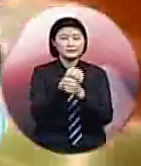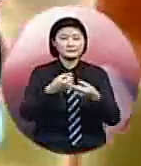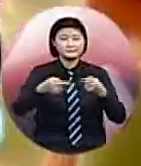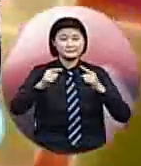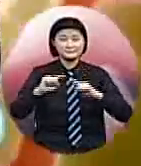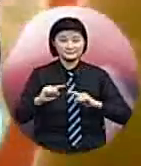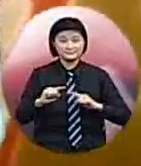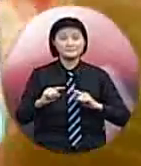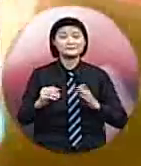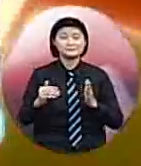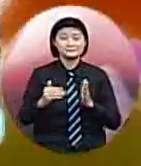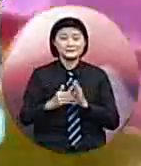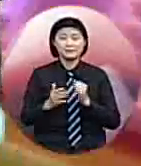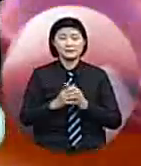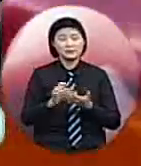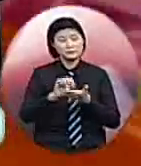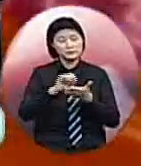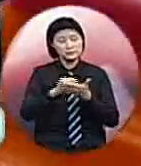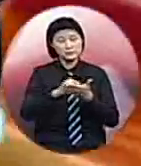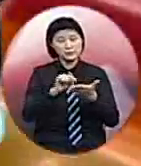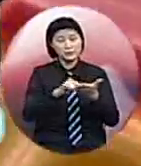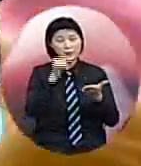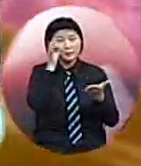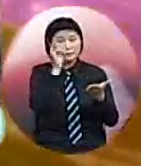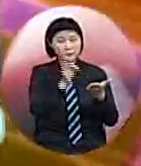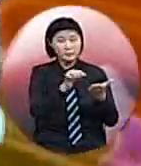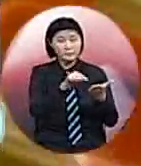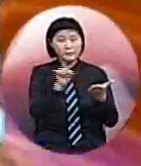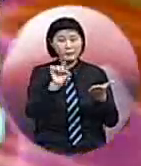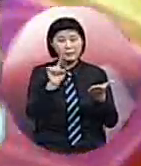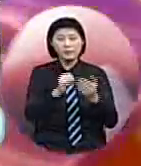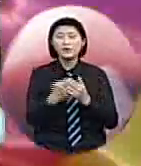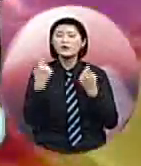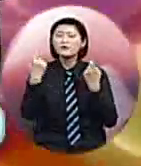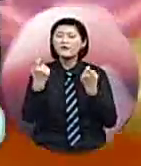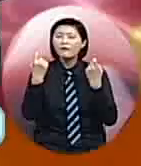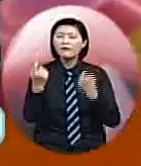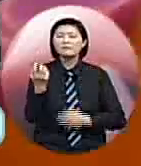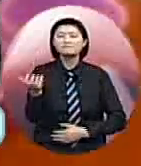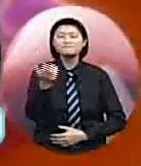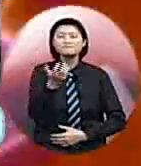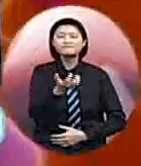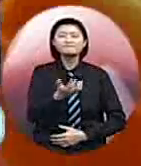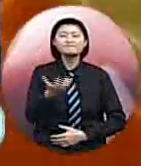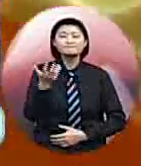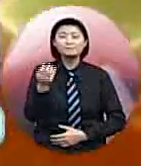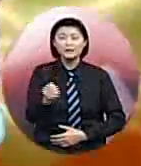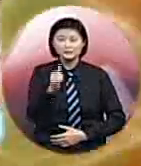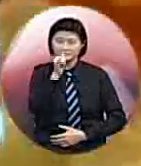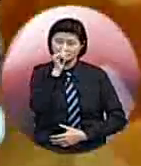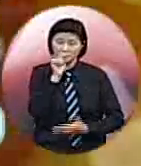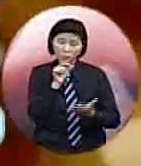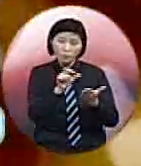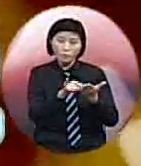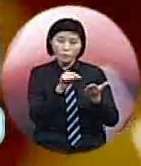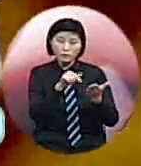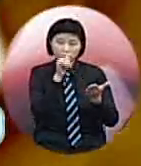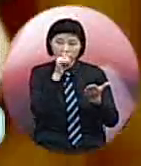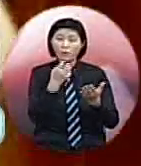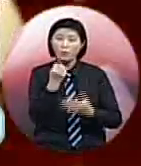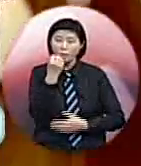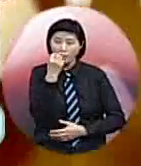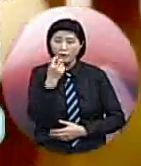참가자분이라 여기에 우리 작가님이 써주신 거에 보니까 예. 여행을 많이 다니신다고 해서 써놓으셨는데 예. 예.